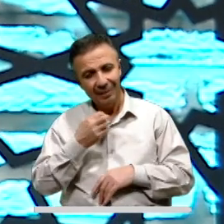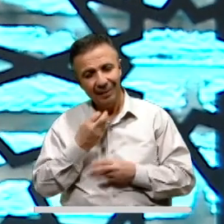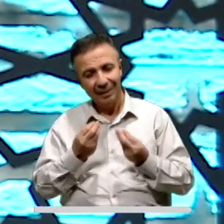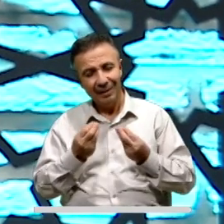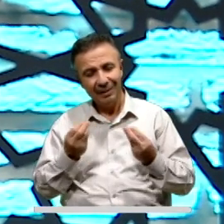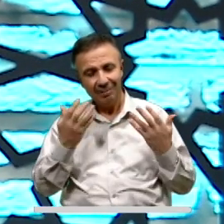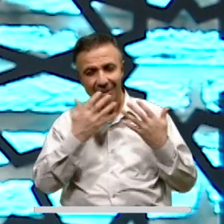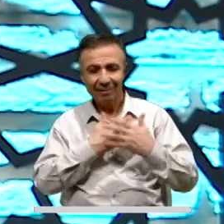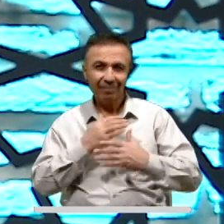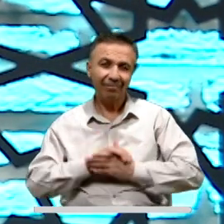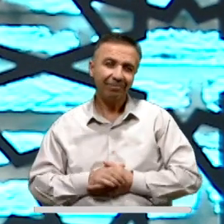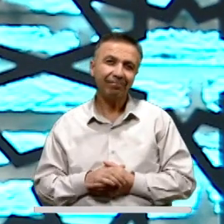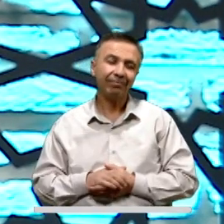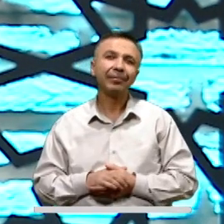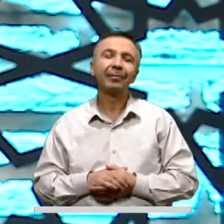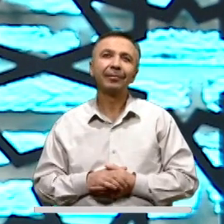Hayırlı akşamlar.